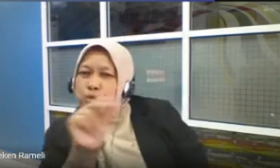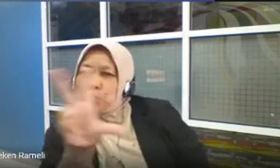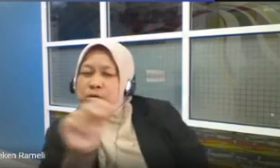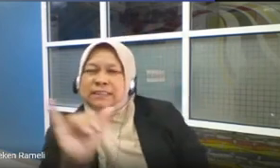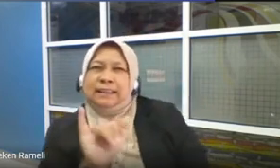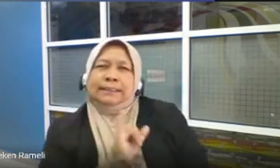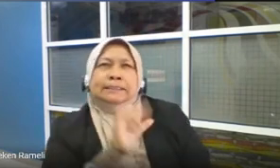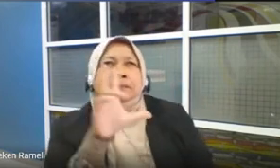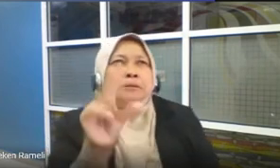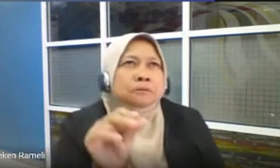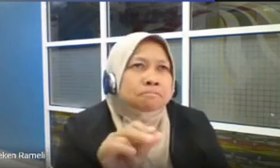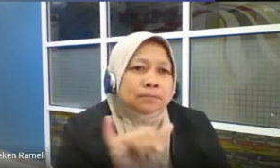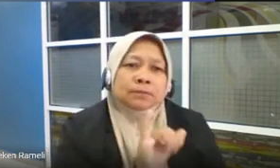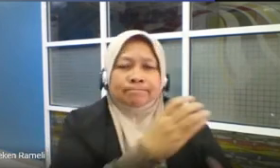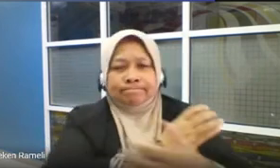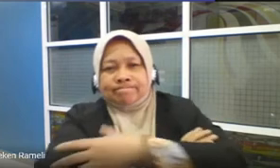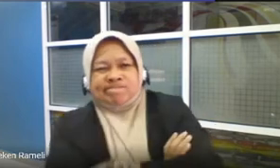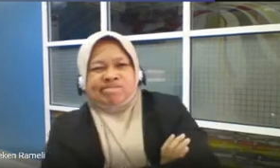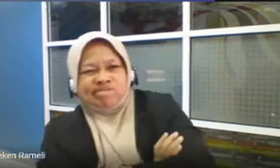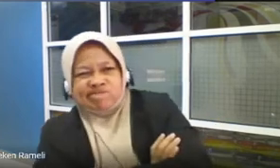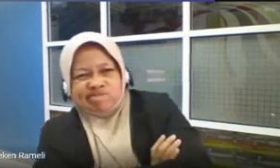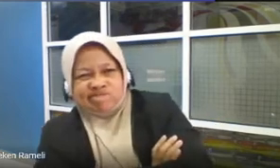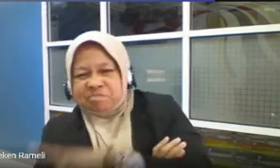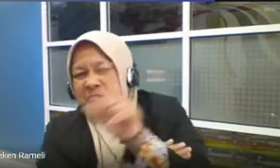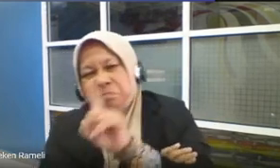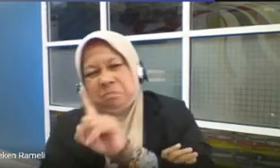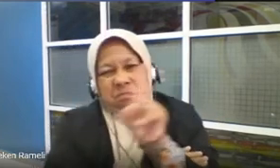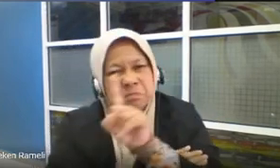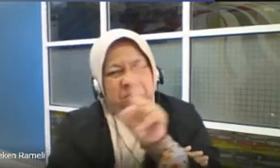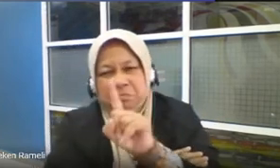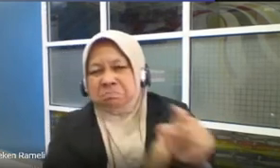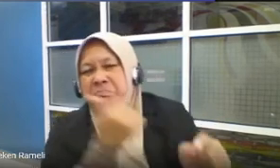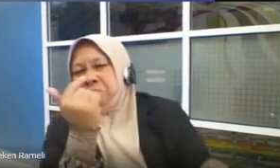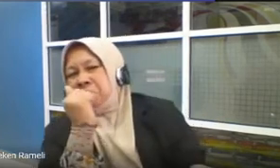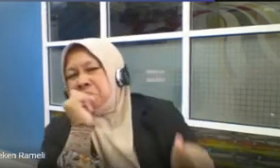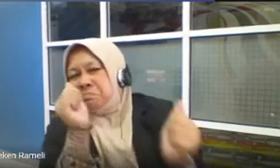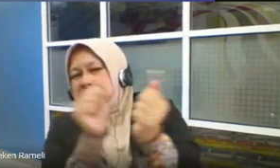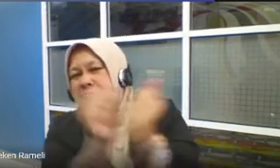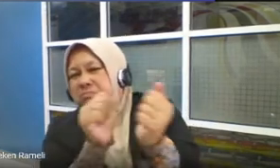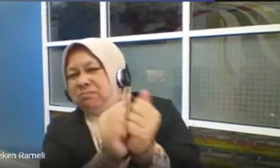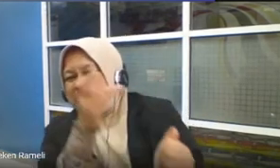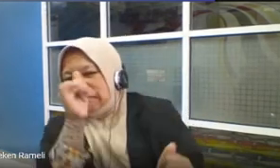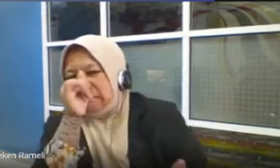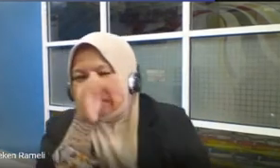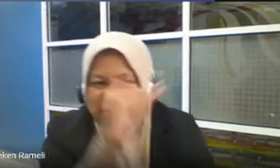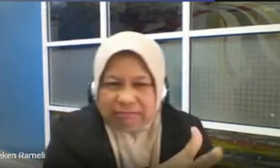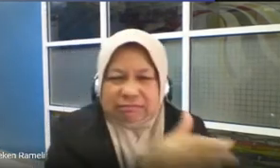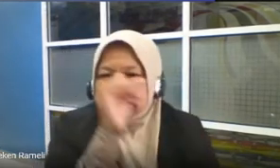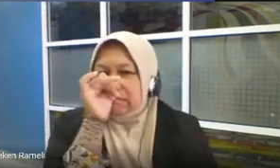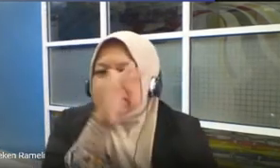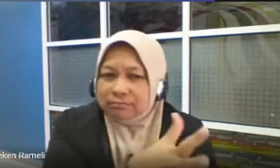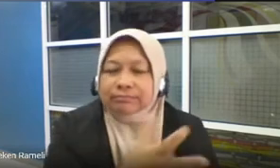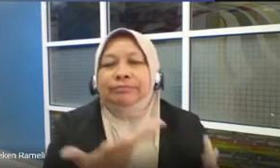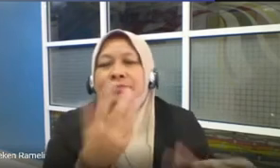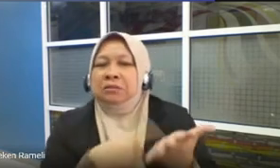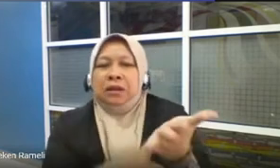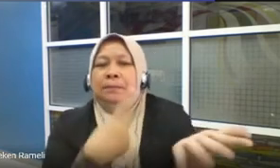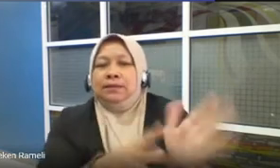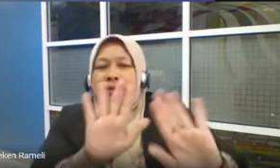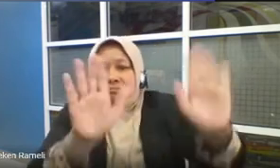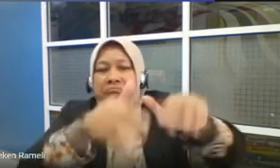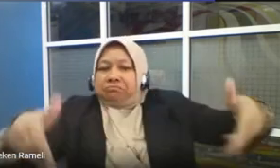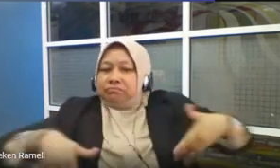kalau kita berpeluk tubuh macam ni, bermaksud I tak nak kawan you, I tak suka you, ataupun I tak nak bincang apa-apa